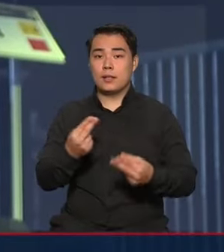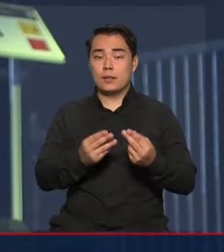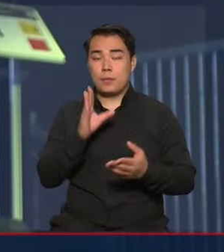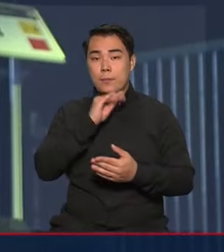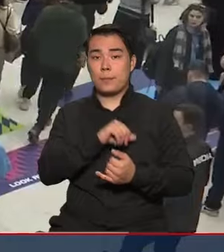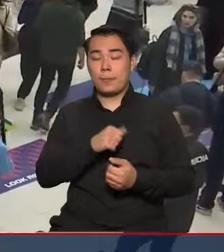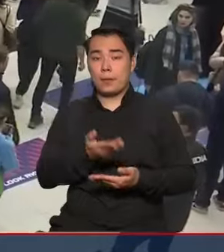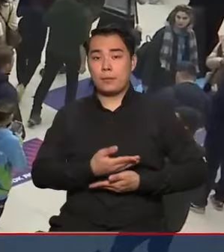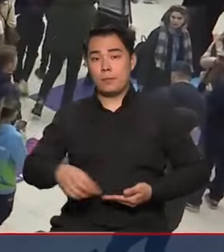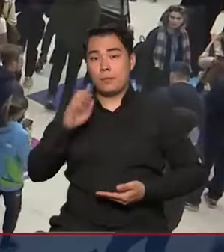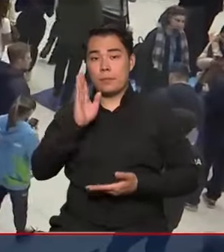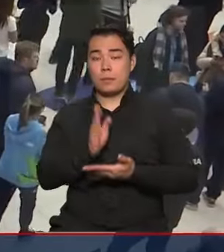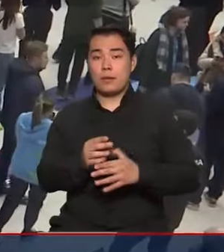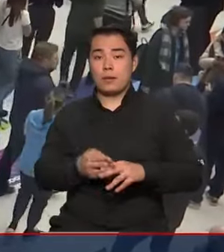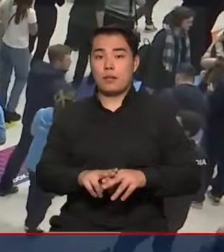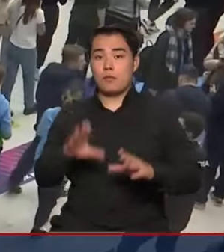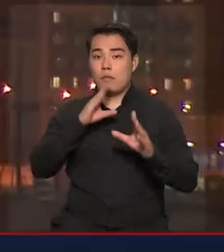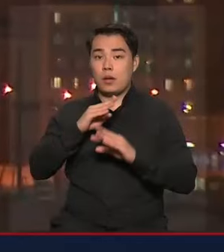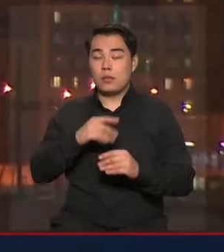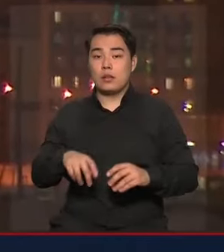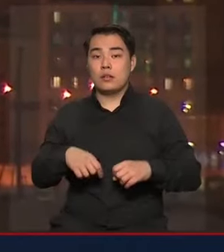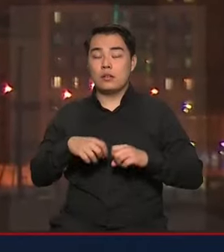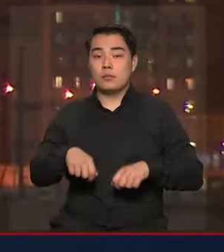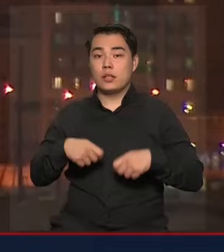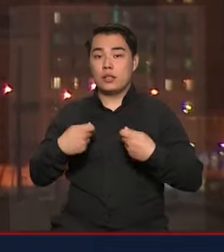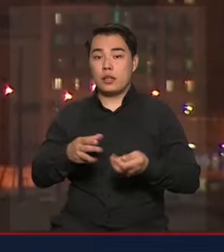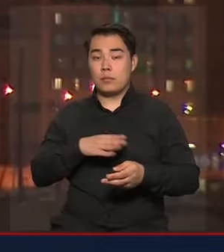пройти в нашей стране. Такую инициативу выдвинул